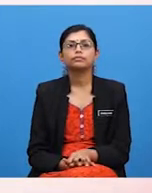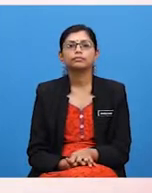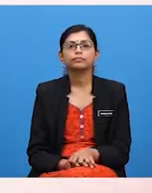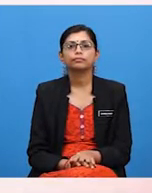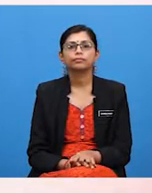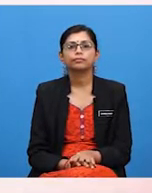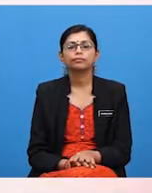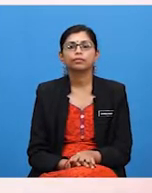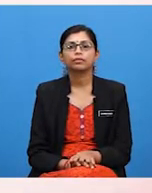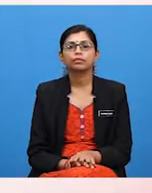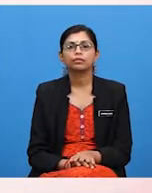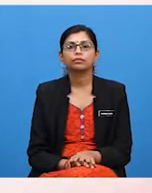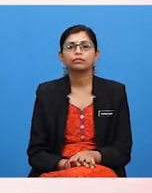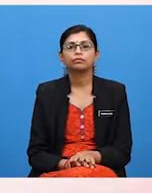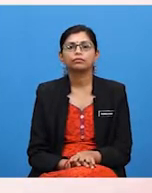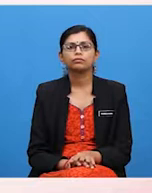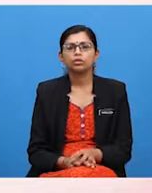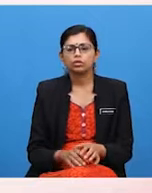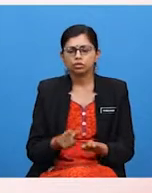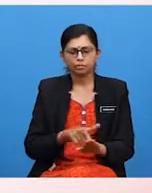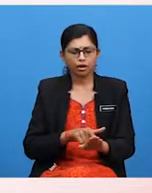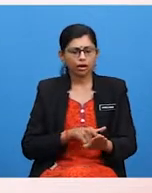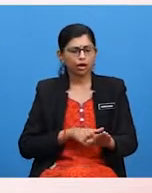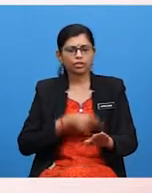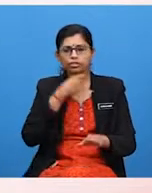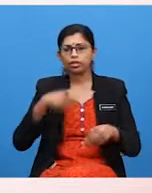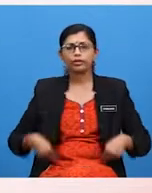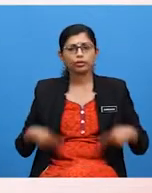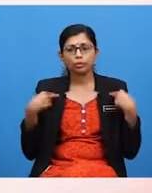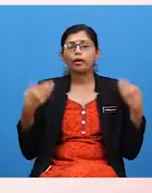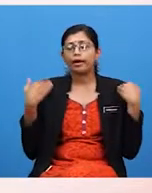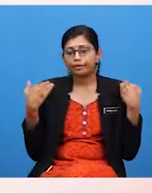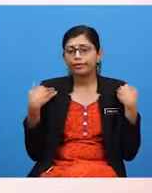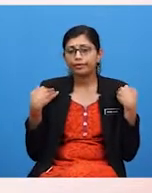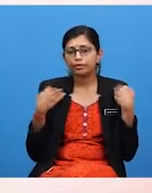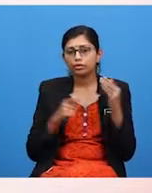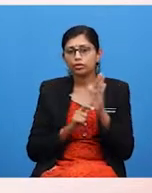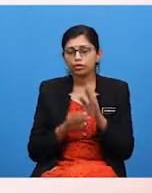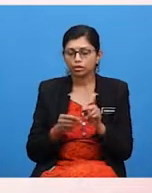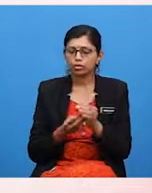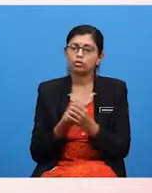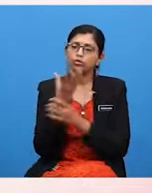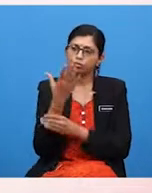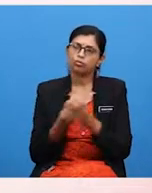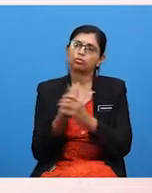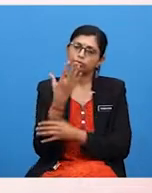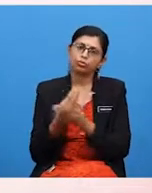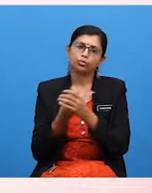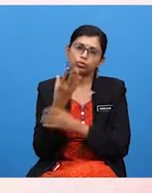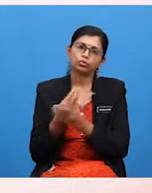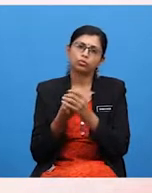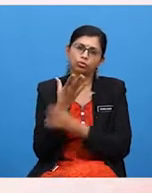sekunder berlaku sepanjang hayat. Manakala, tumbuhan yang tidak